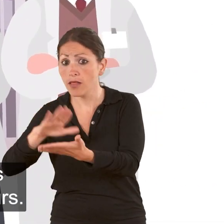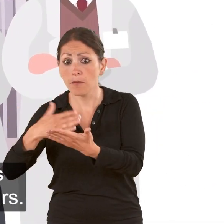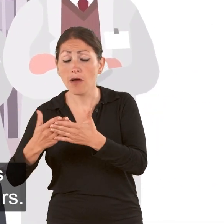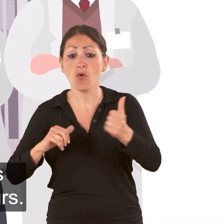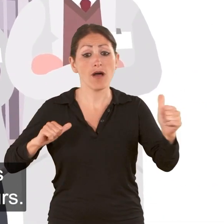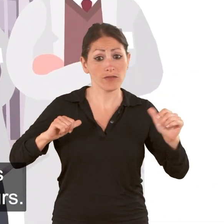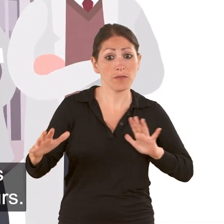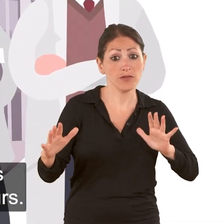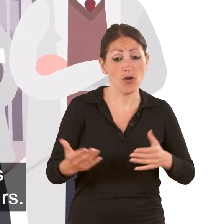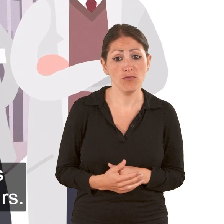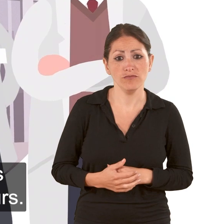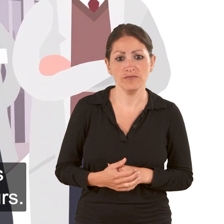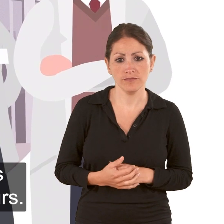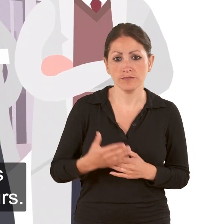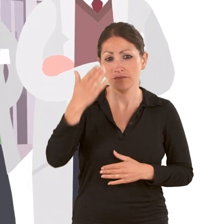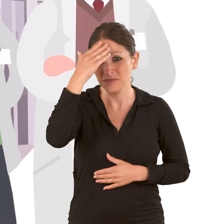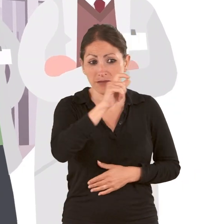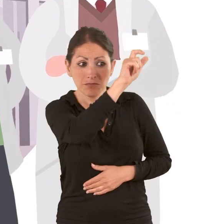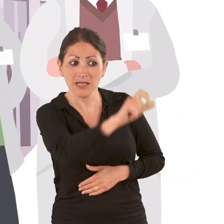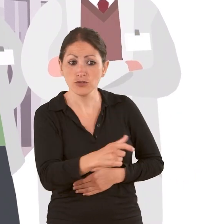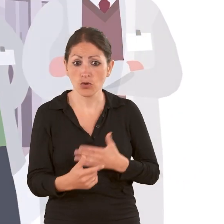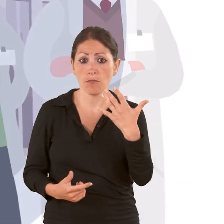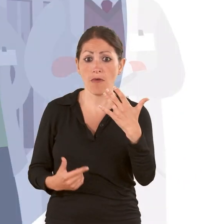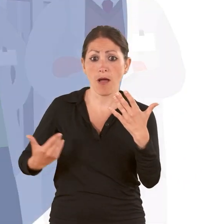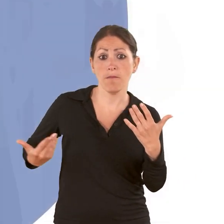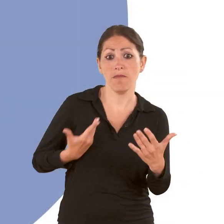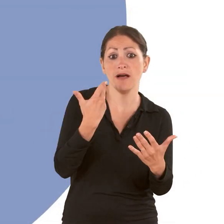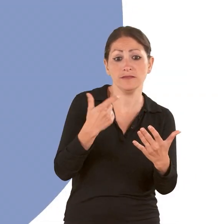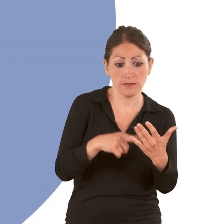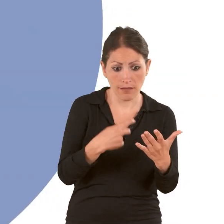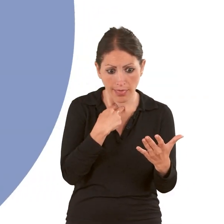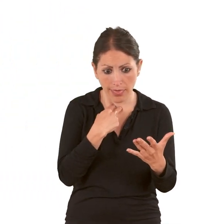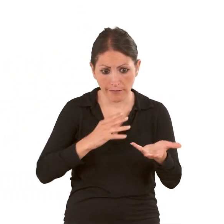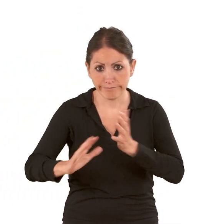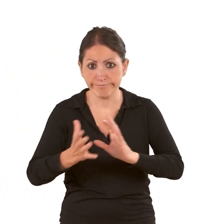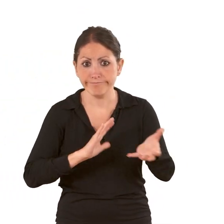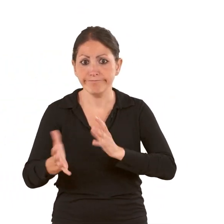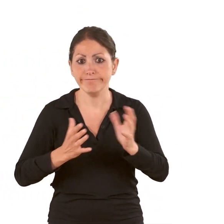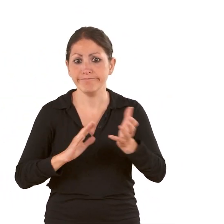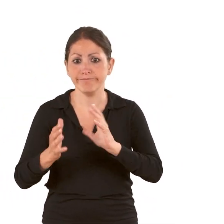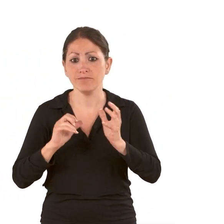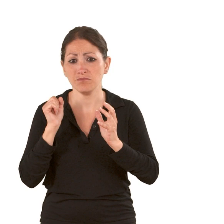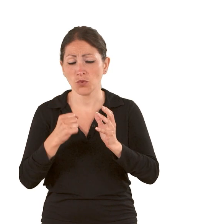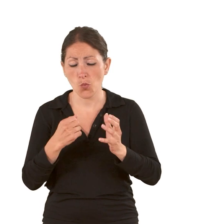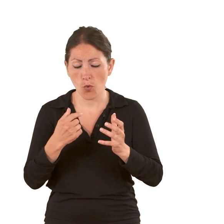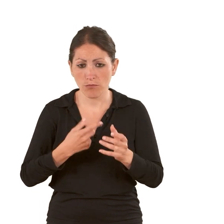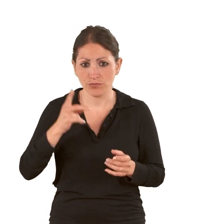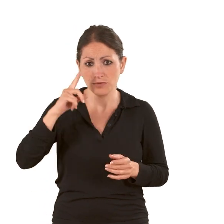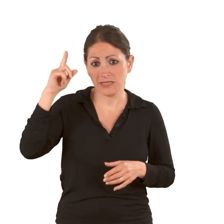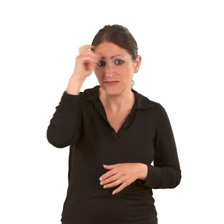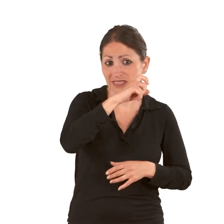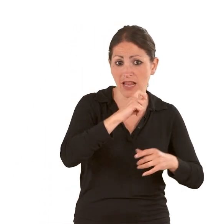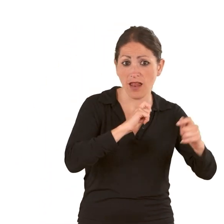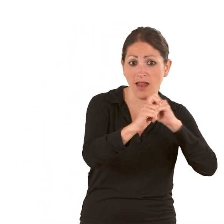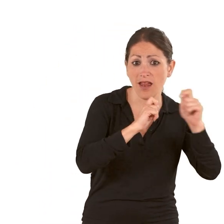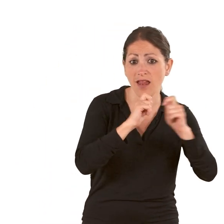française, des interprètes ou des intermédiateurs. Si la personne est blessée à la main et qu'elle utilise la langue des signes ou la langue française